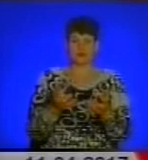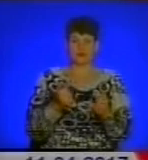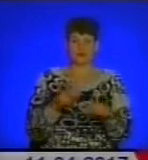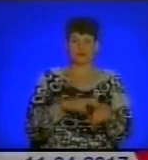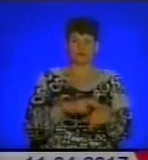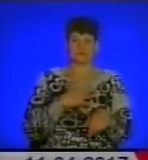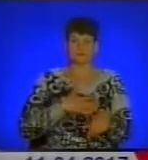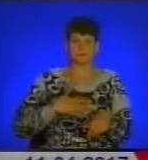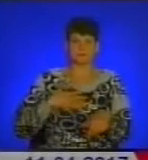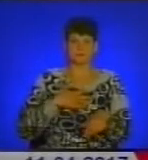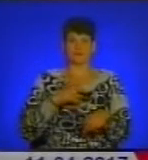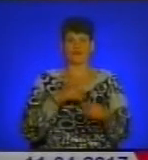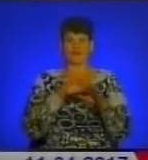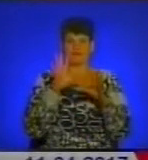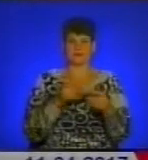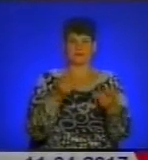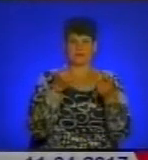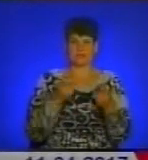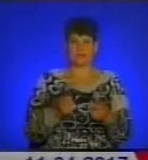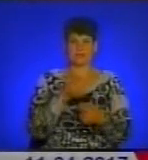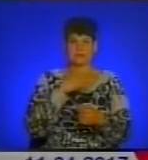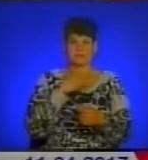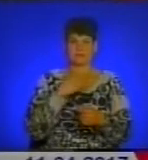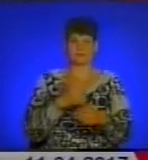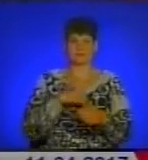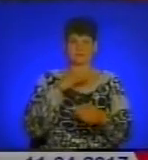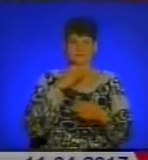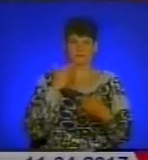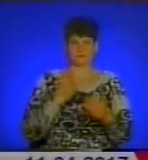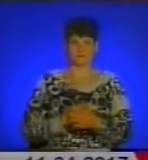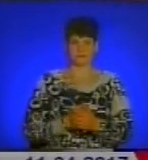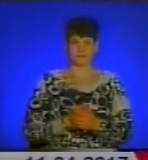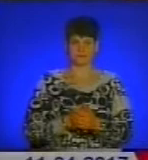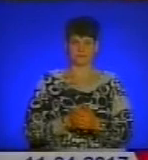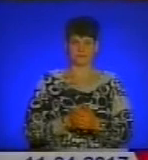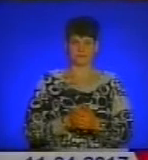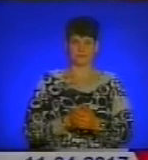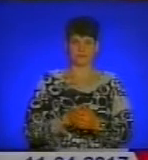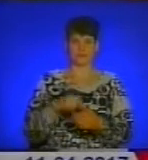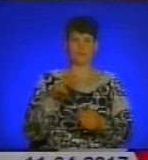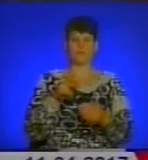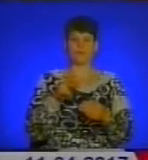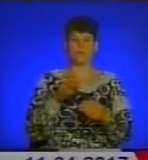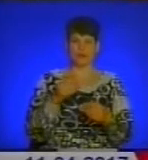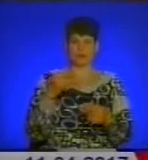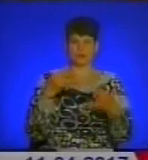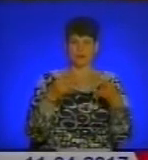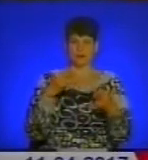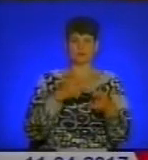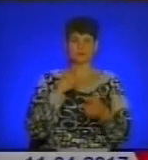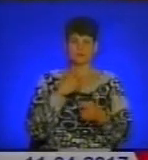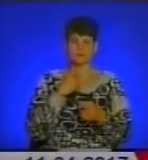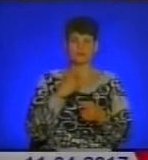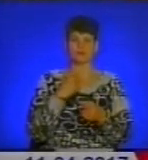бо хвилюються, що усім здешевлених медикаментів не вистачить. По телебаченню в останніх новинах передавали навіть